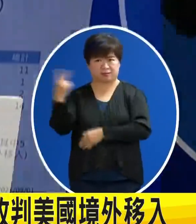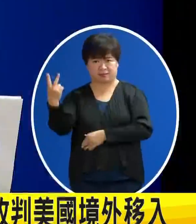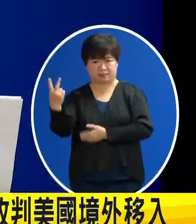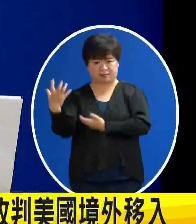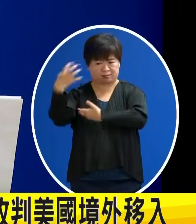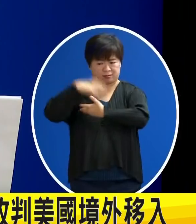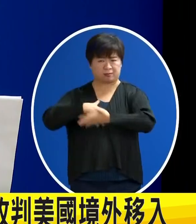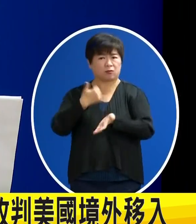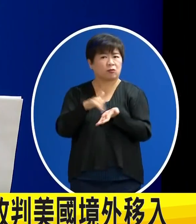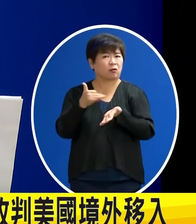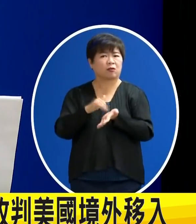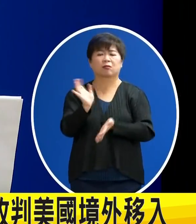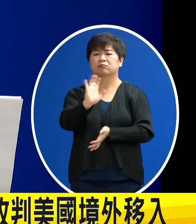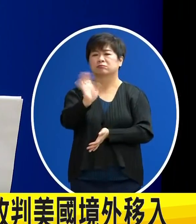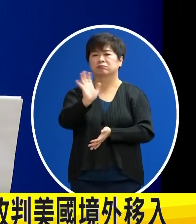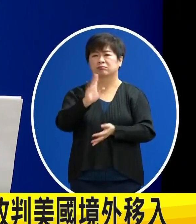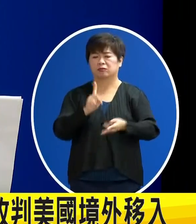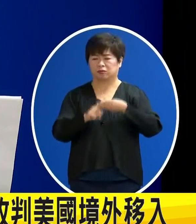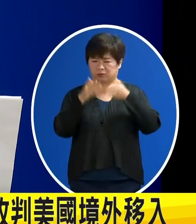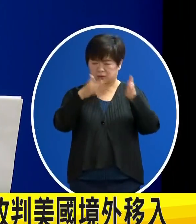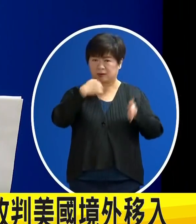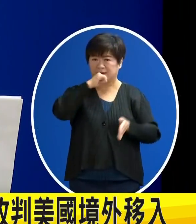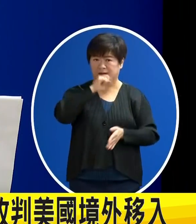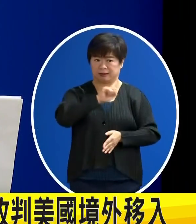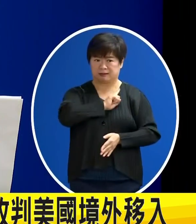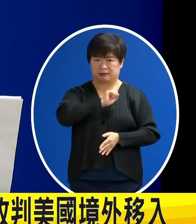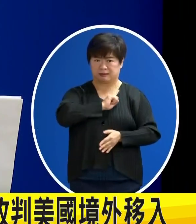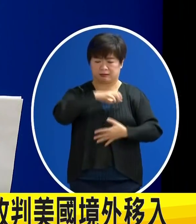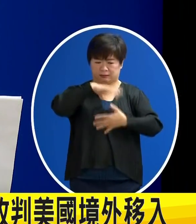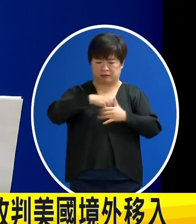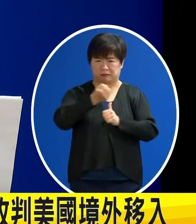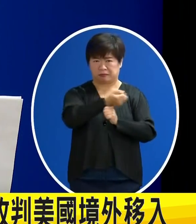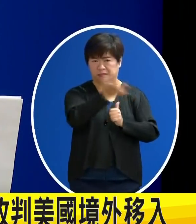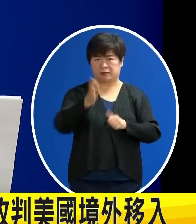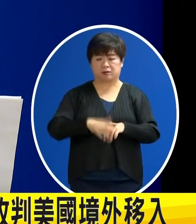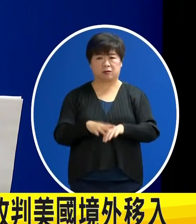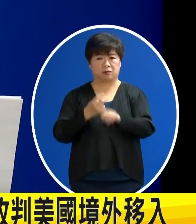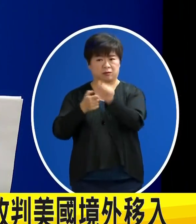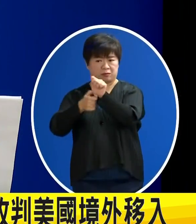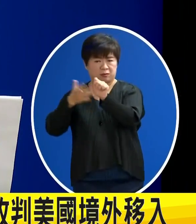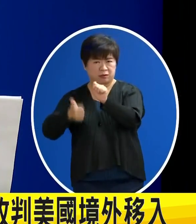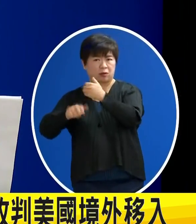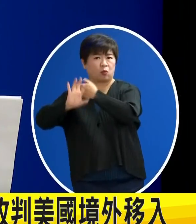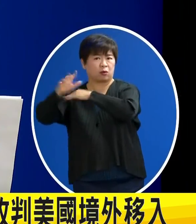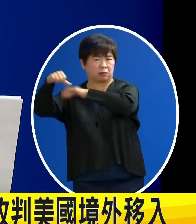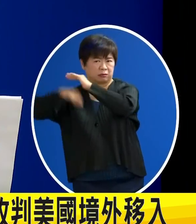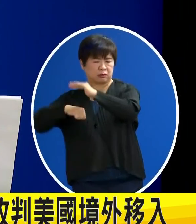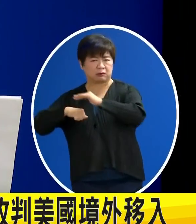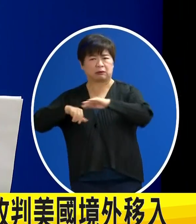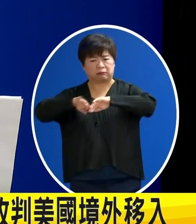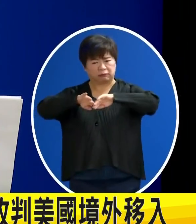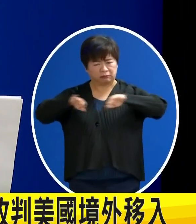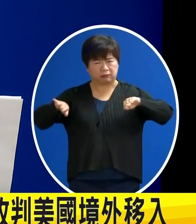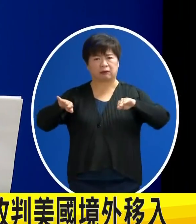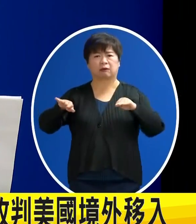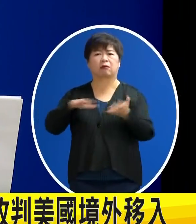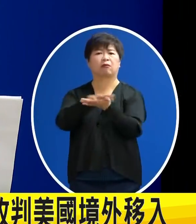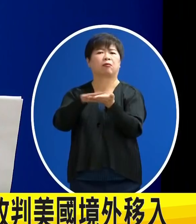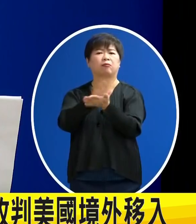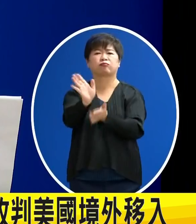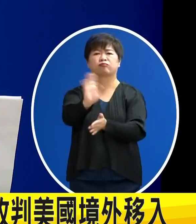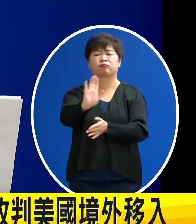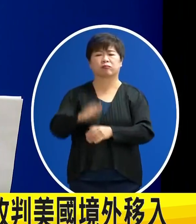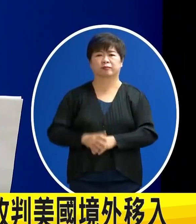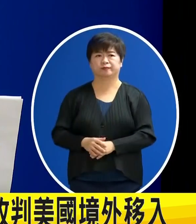到里面去，那我们这边主要就讲的是本土的部分，那罗富那边讲的是境外入，那就是避免这个重复。那这